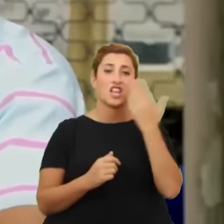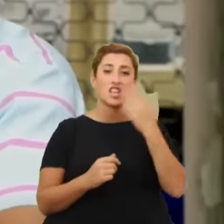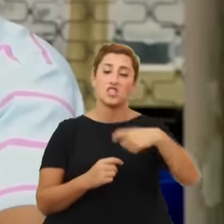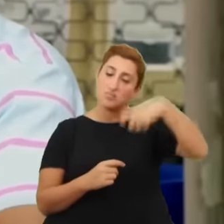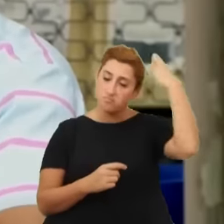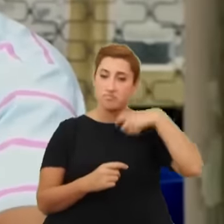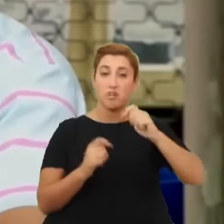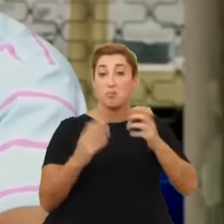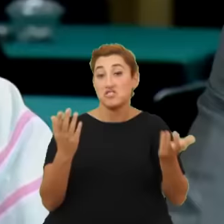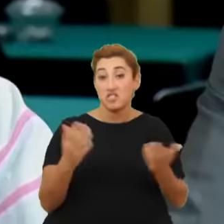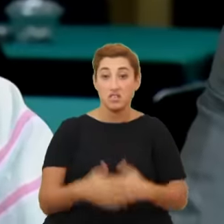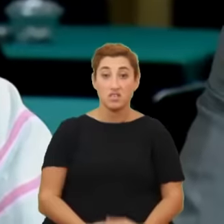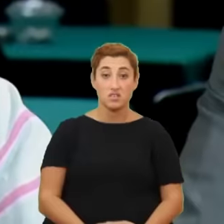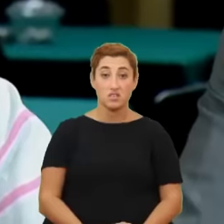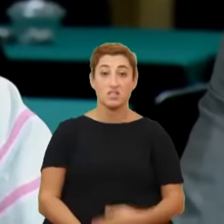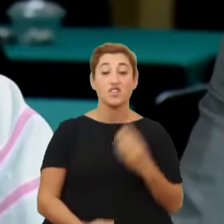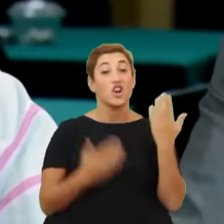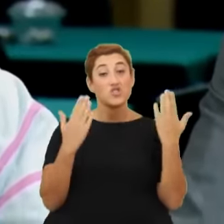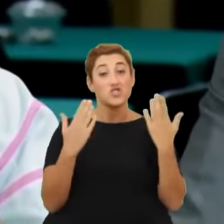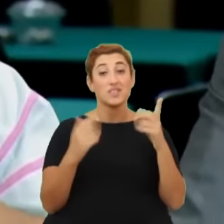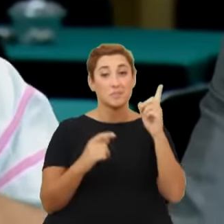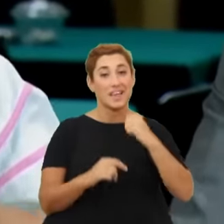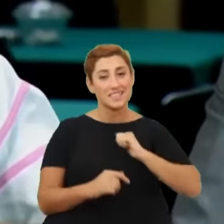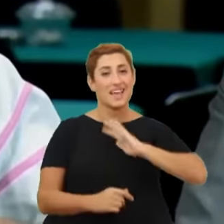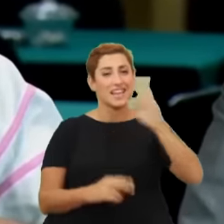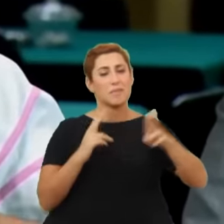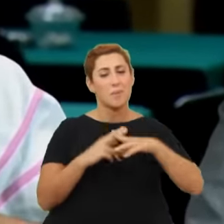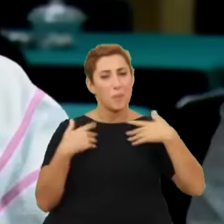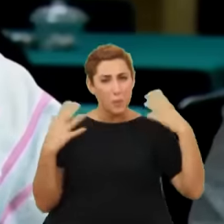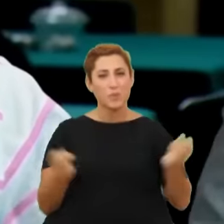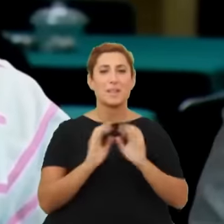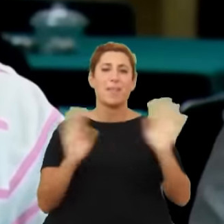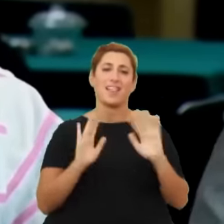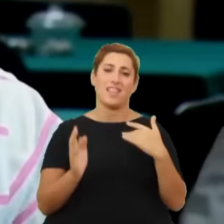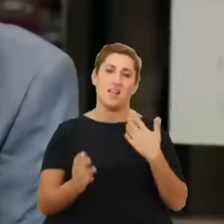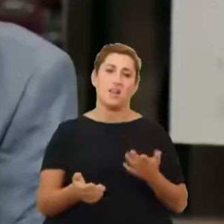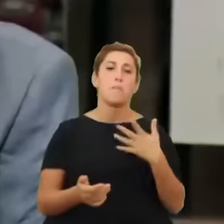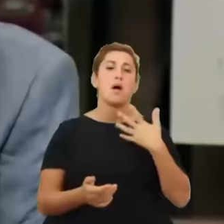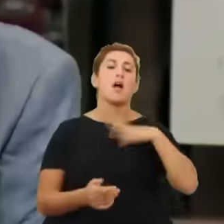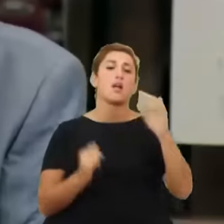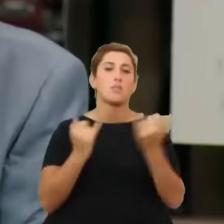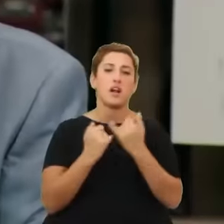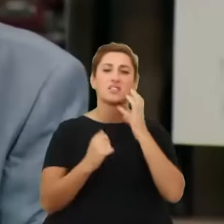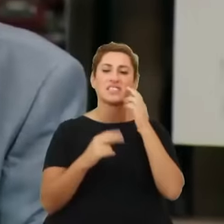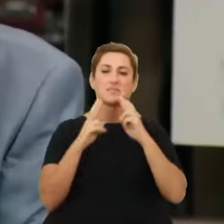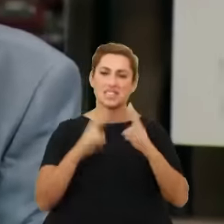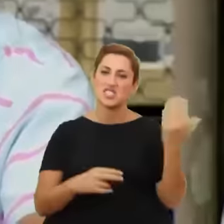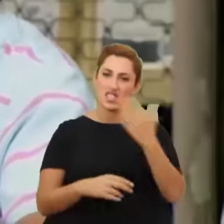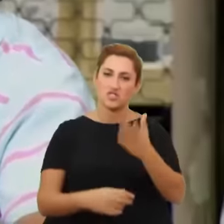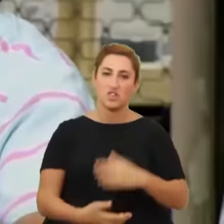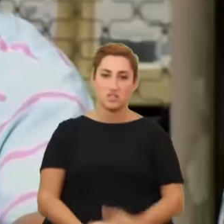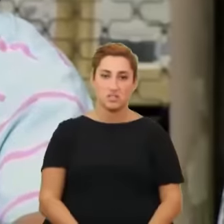gideceksin. Vuracaklar 3 numaraya. Ya inşallah. Ya bir gideyim bir an önce. Kurtulayım yeter yani. Merak etme kardeşim. Kasım'da kesin